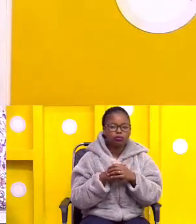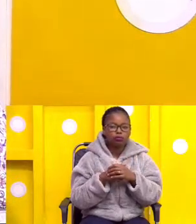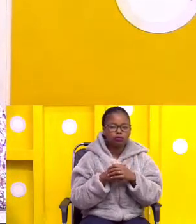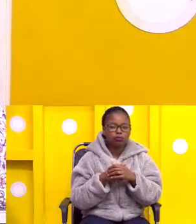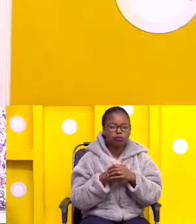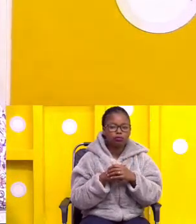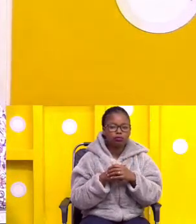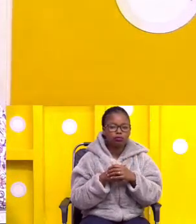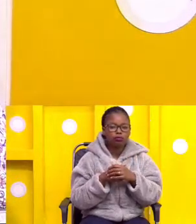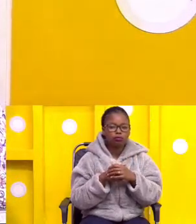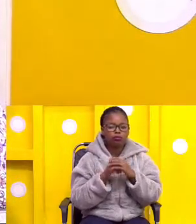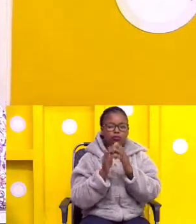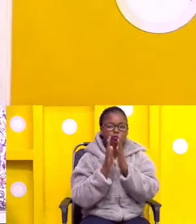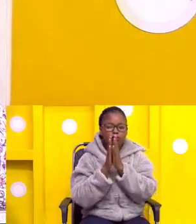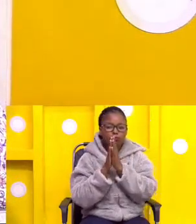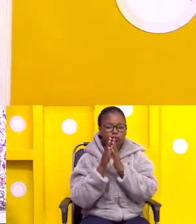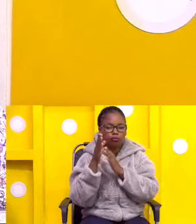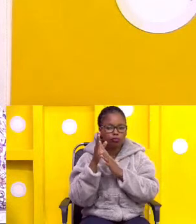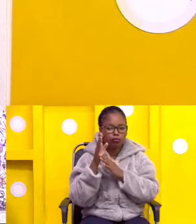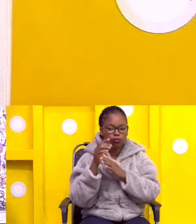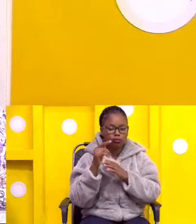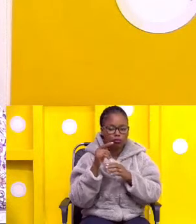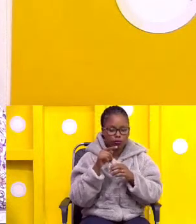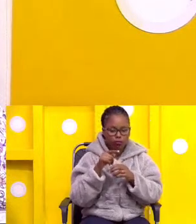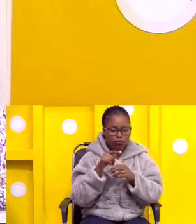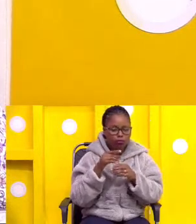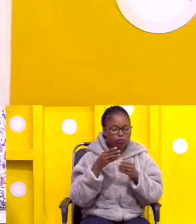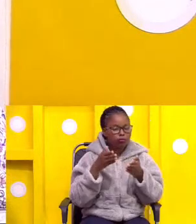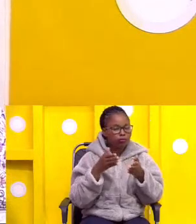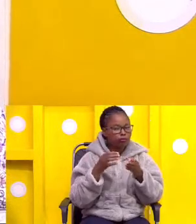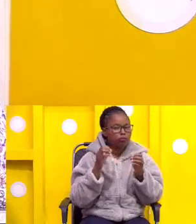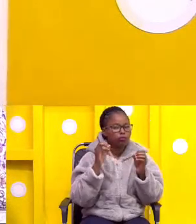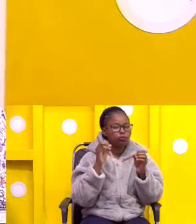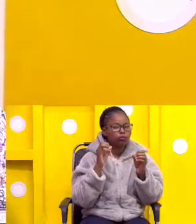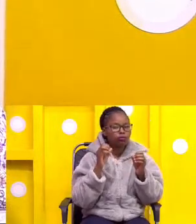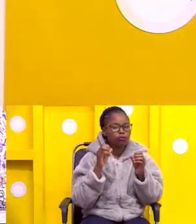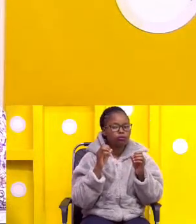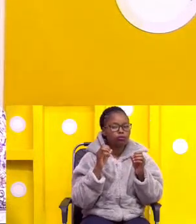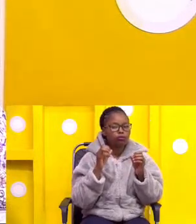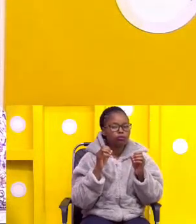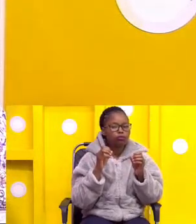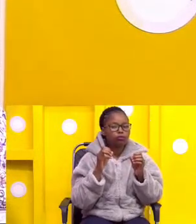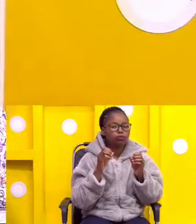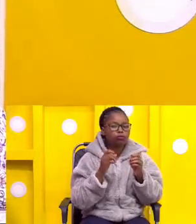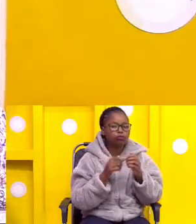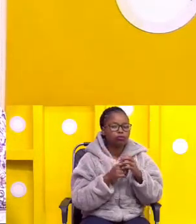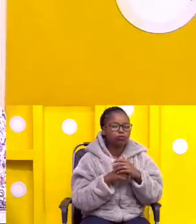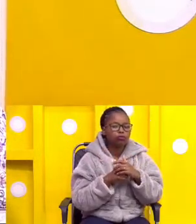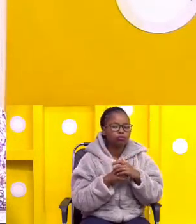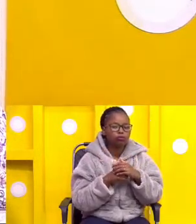Wanasi, moigaga uyu, uyu ndari guku, uguo niguo moigaga John Kahigi.